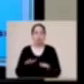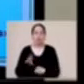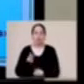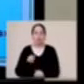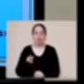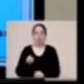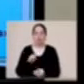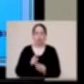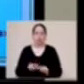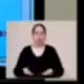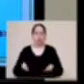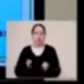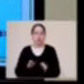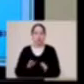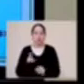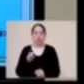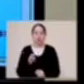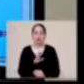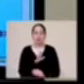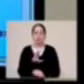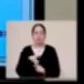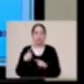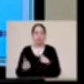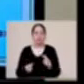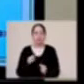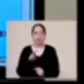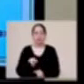и устраивает гнездо на ветках деревьев.